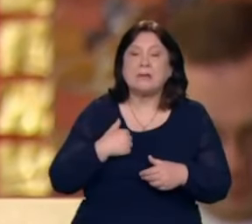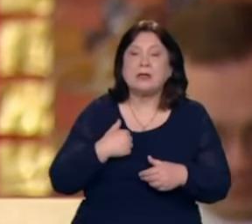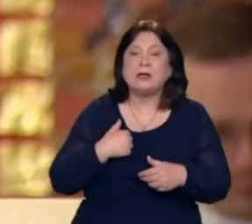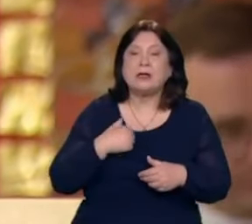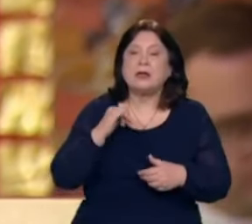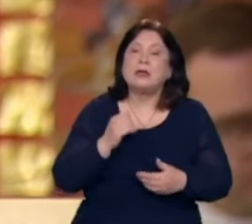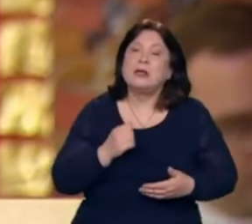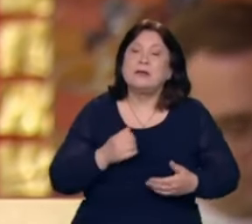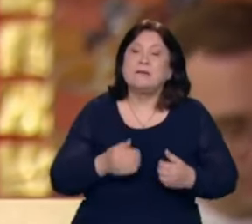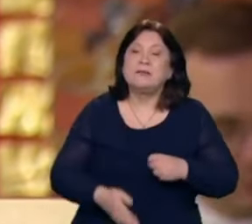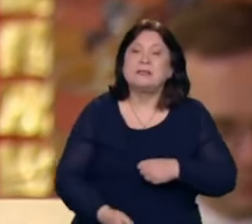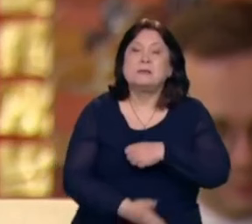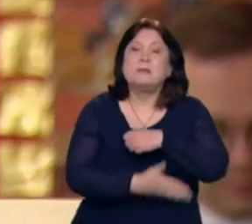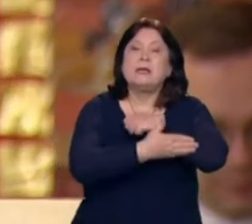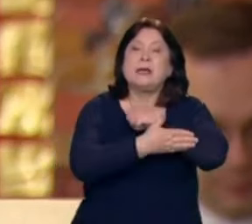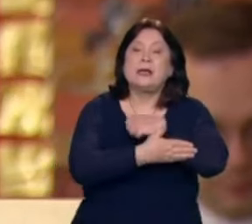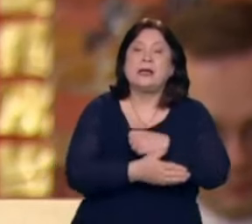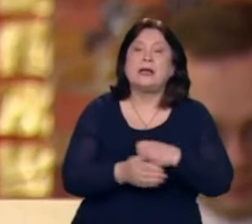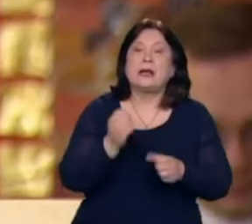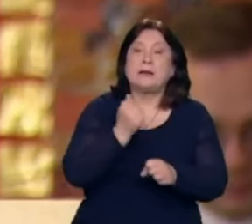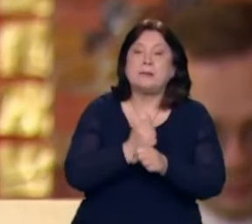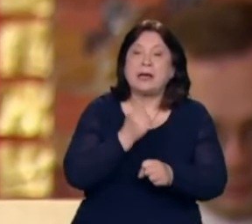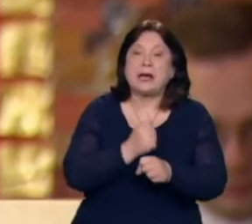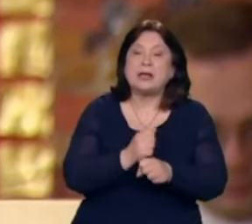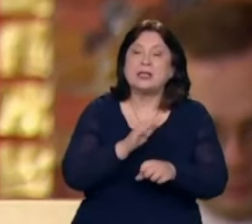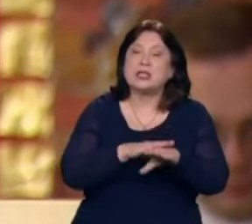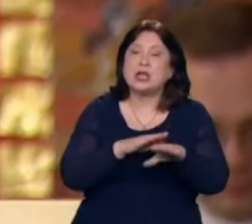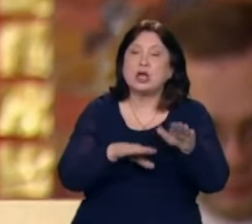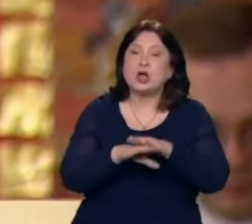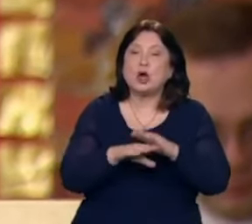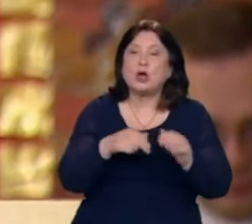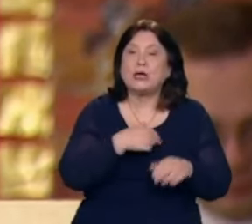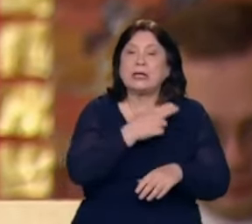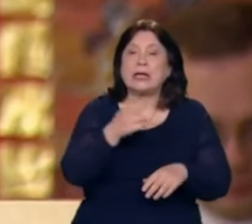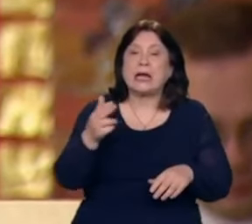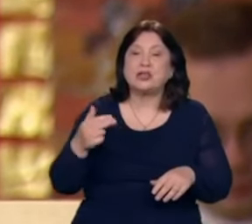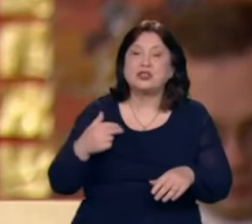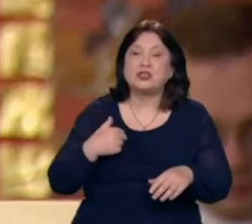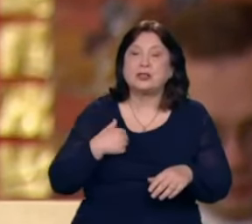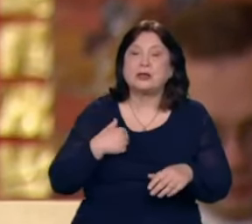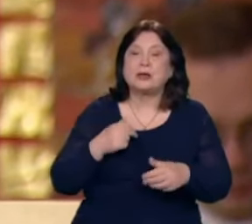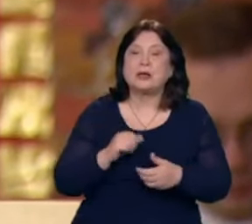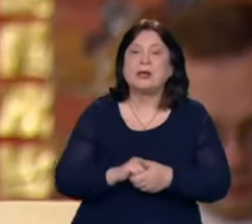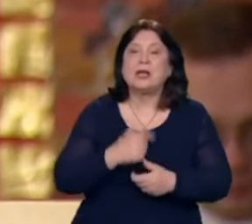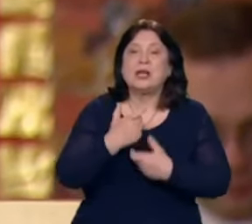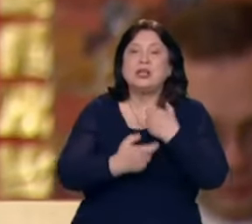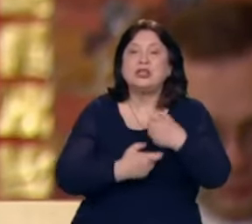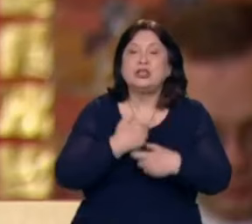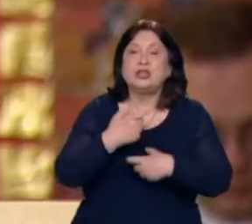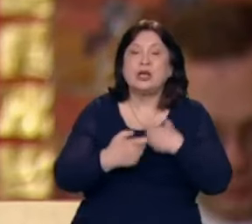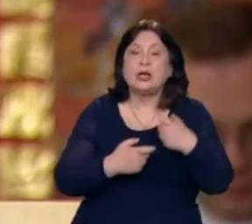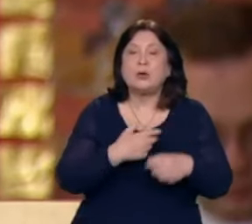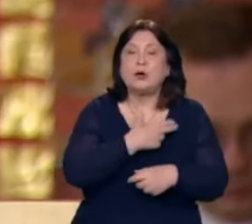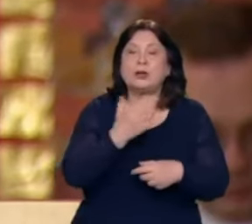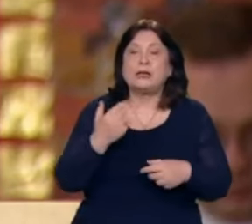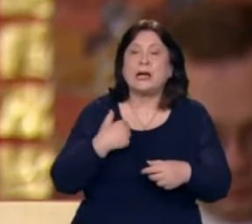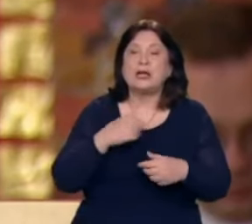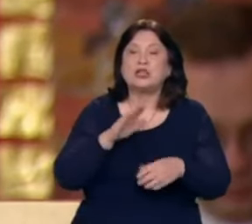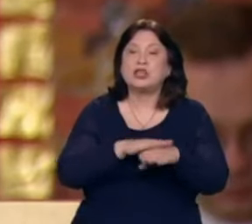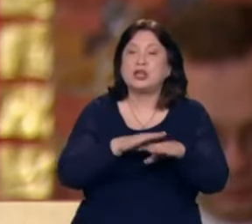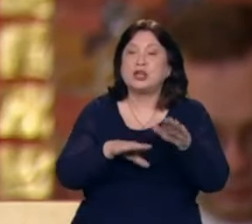wspieraj pracę rąk naszych dzieło rąk naszych